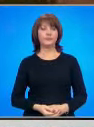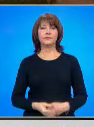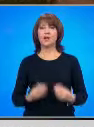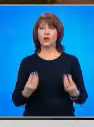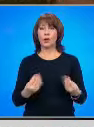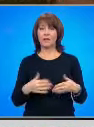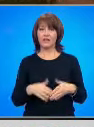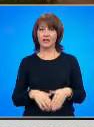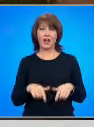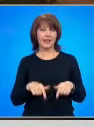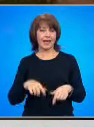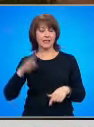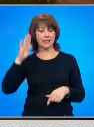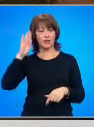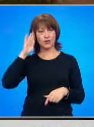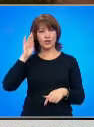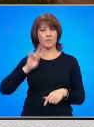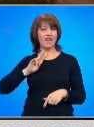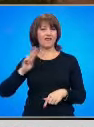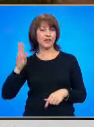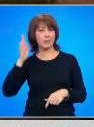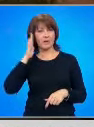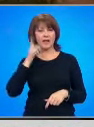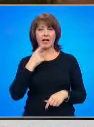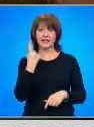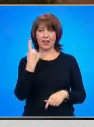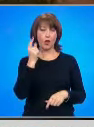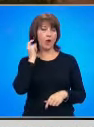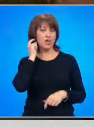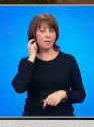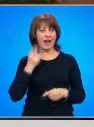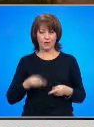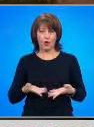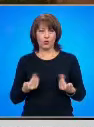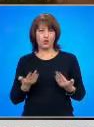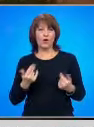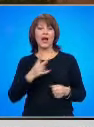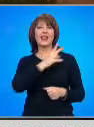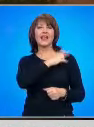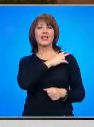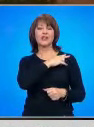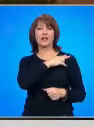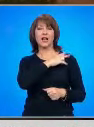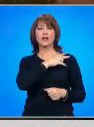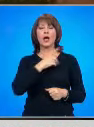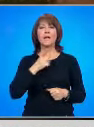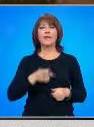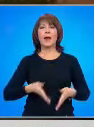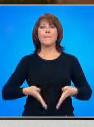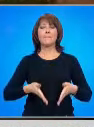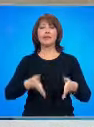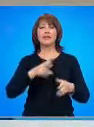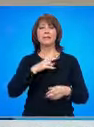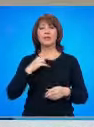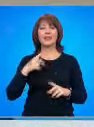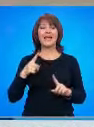Добър вечер. Днес е служебният вицепремиер. Назова само едно име. Това на доскорошния началник на столичната пътна полиция Тенчо